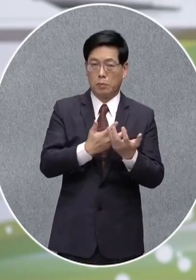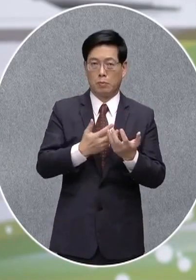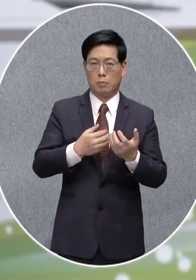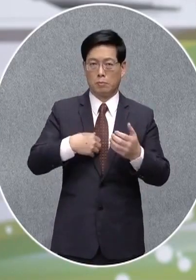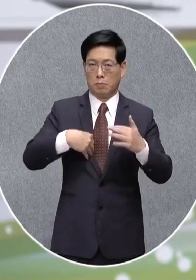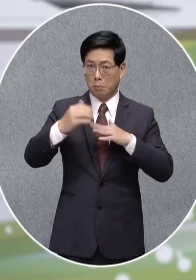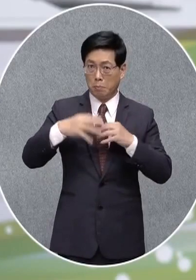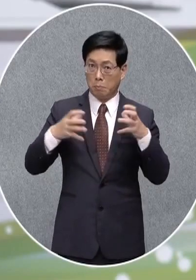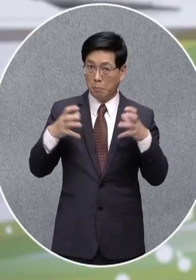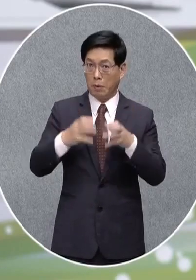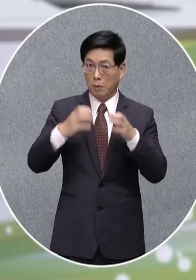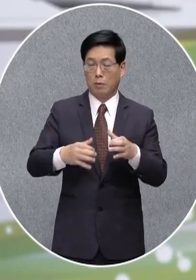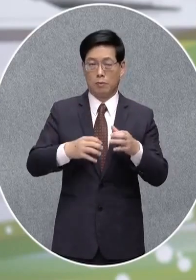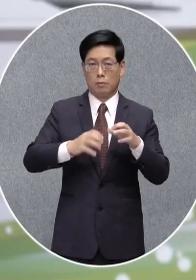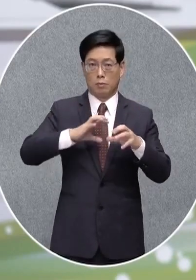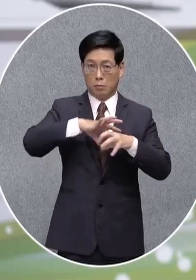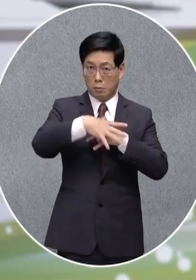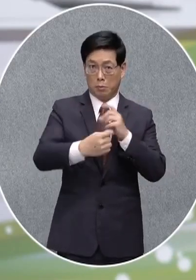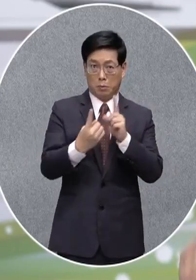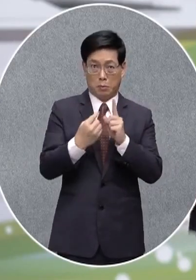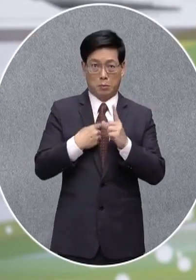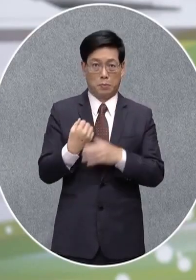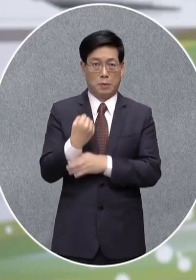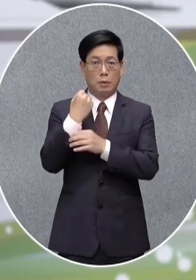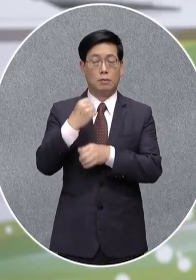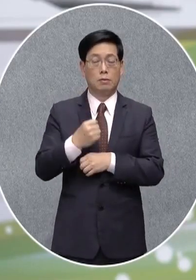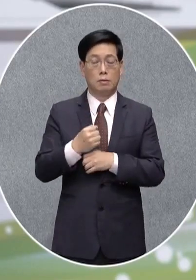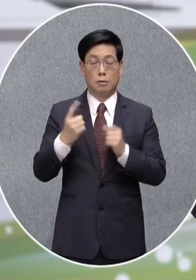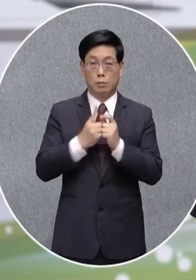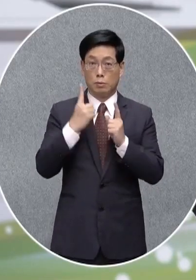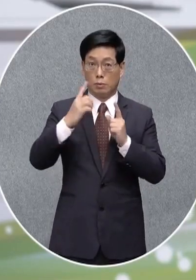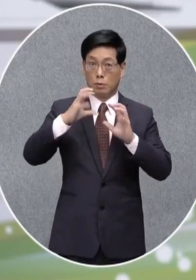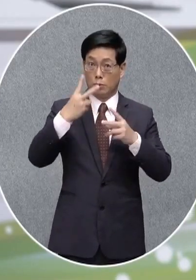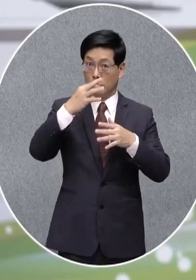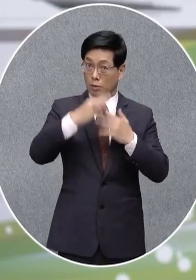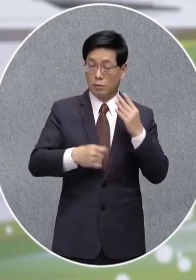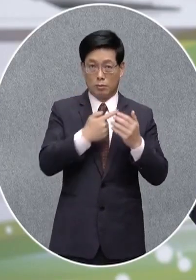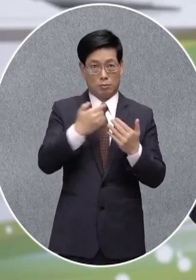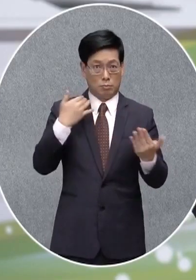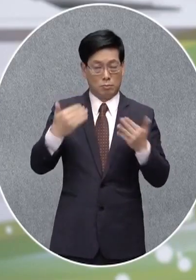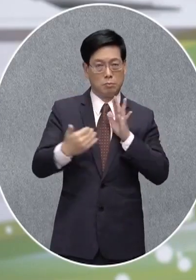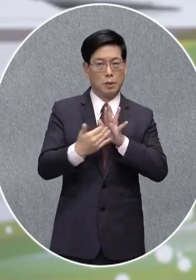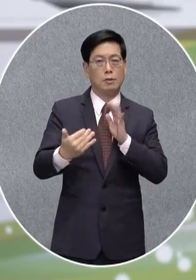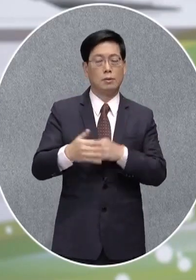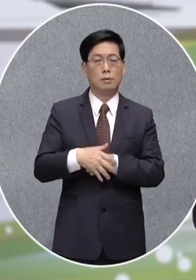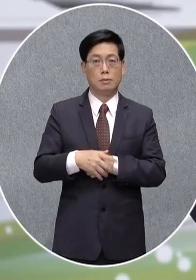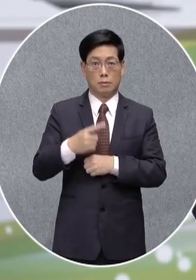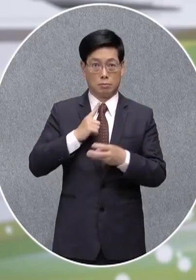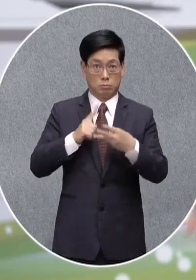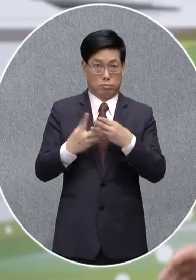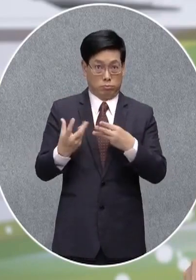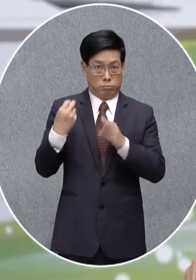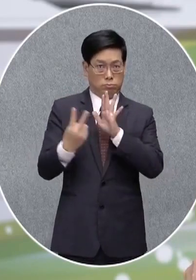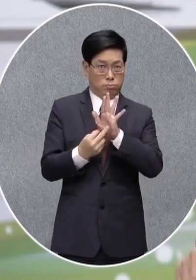构全世界对我们的支持。对于一国两制，我们清楚的拒绝，把我们的主权